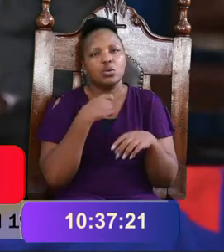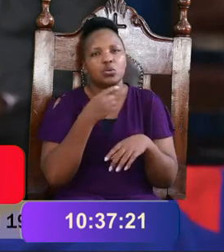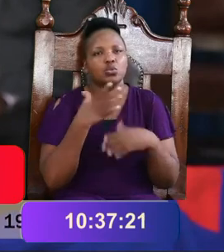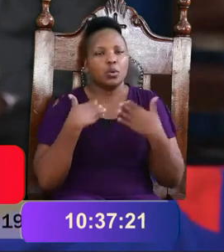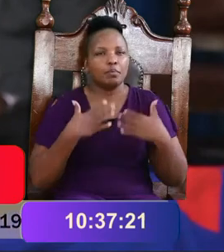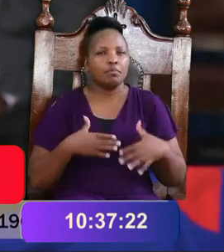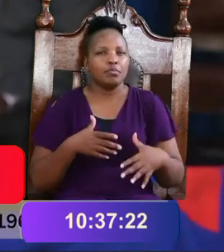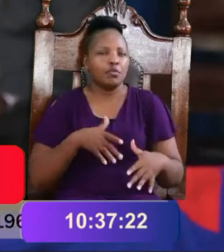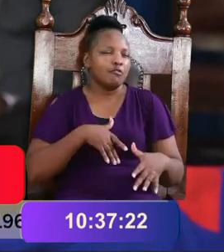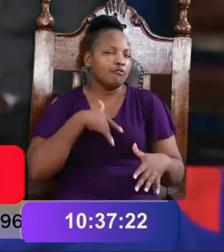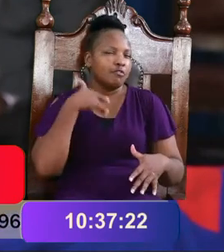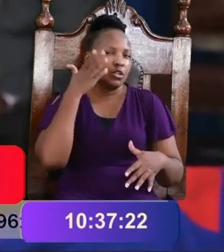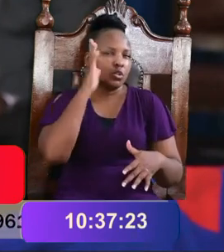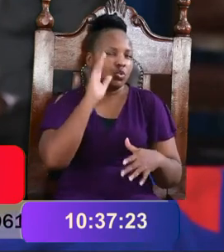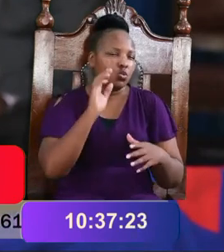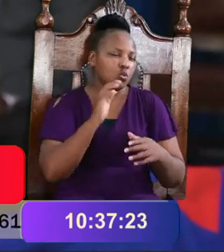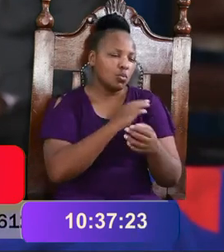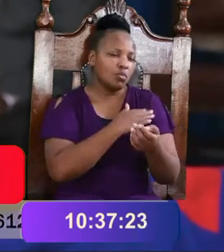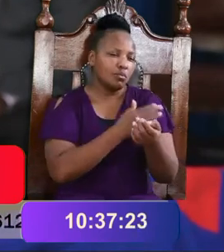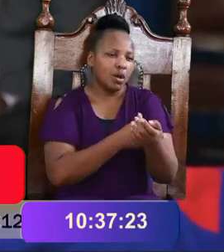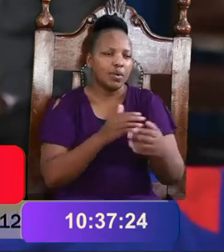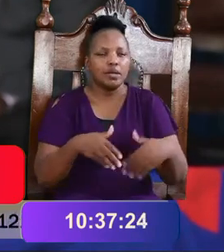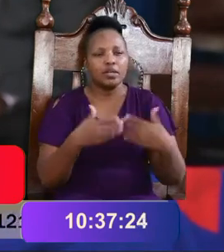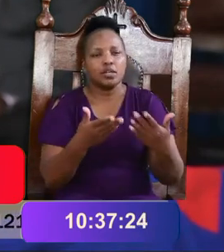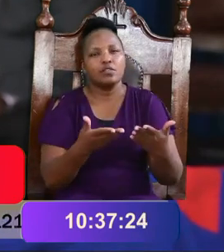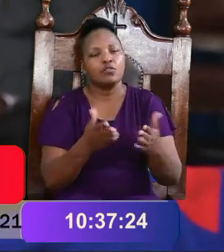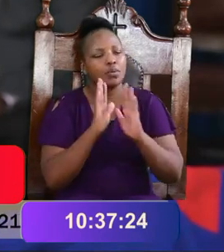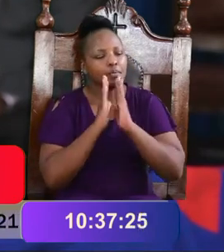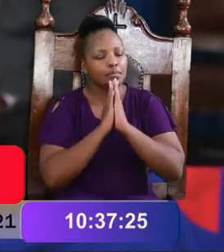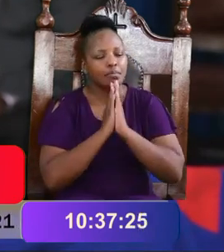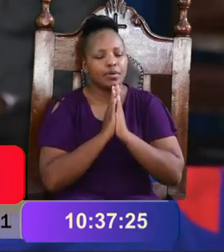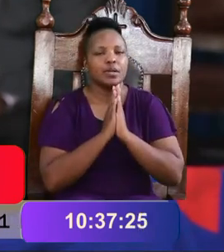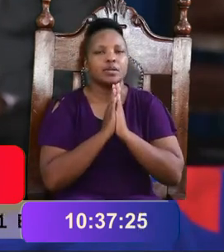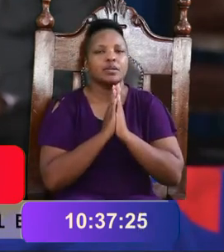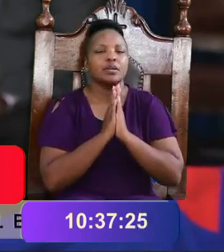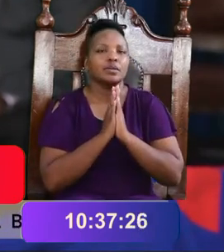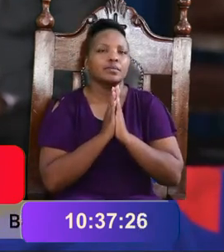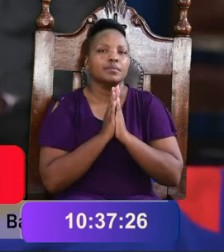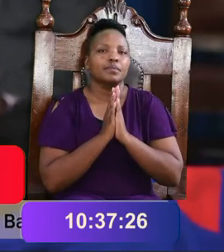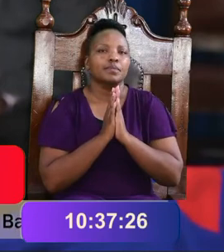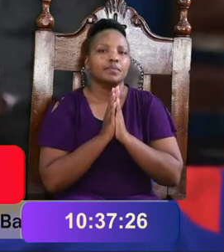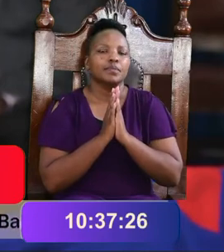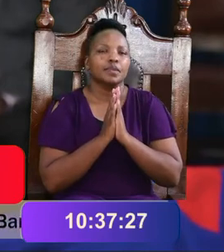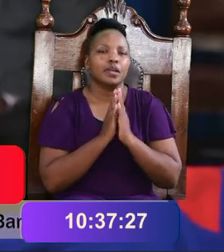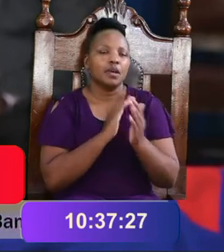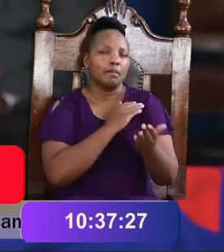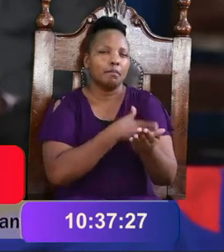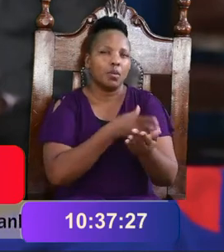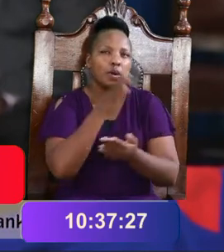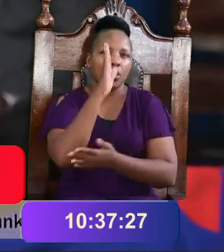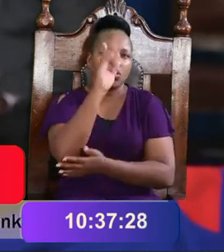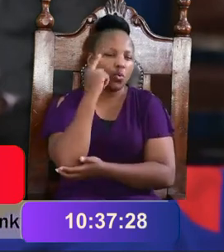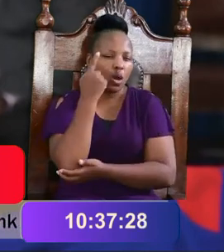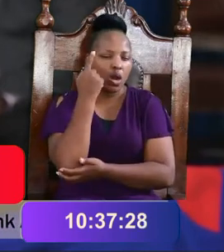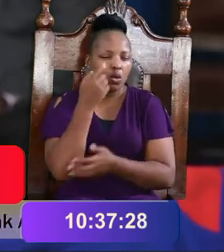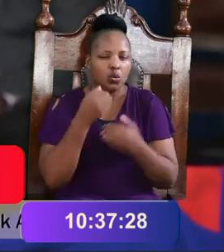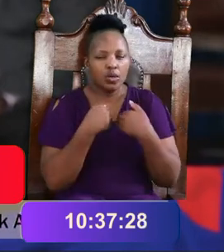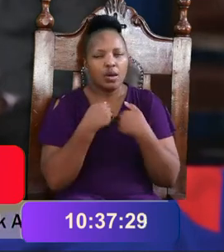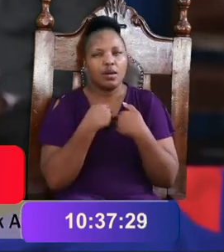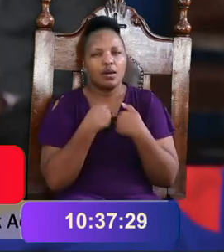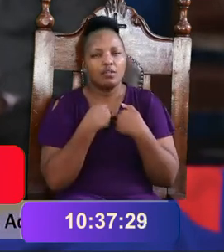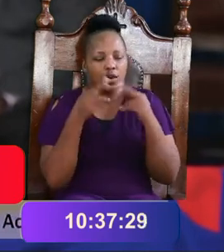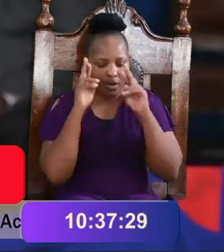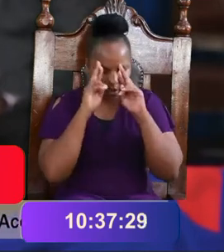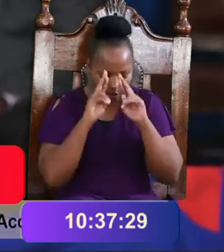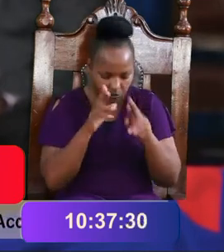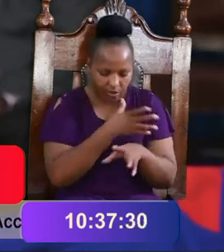asije akajiona akona nguvu Mfalme. Tuwakuomba Bwana kwamba ukakuwa mwenye nguvu, wewe ndio nguvu zote ni zako, na heshima